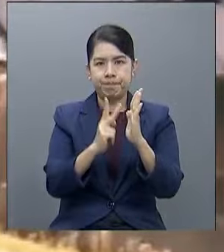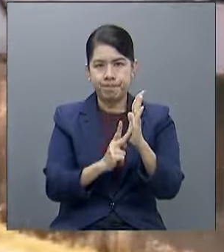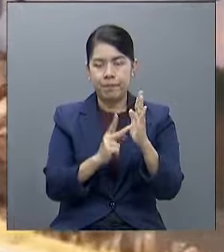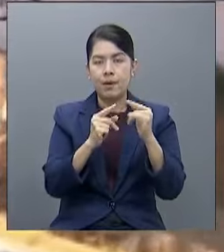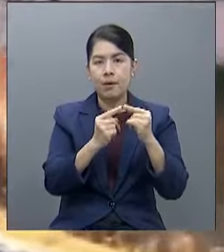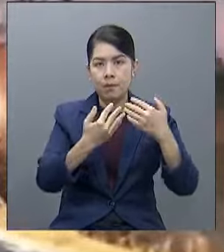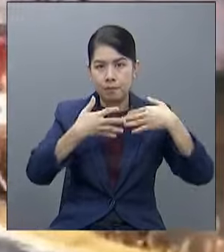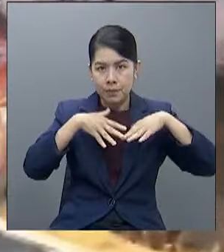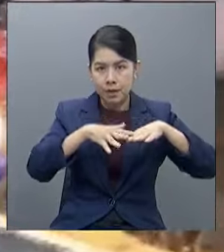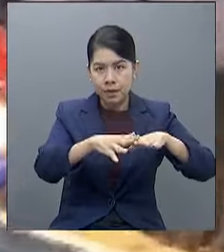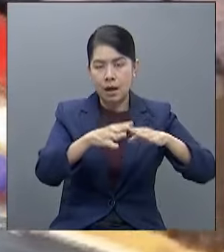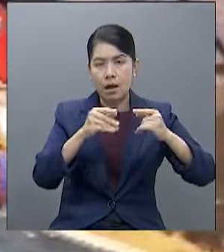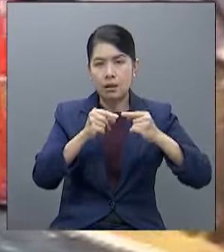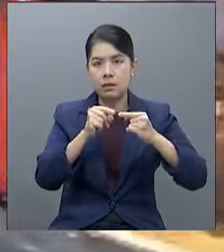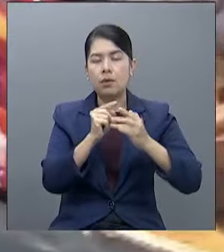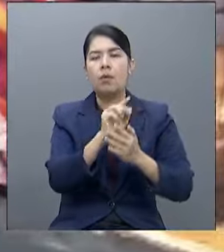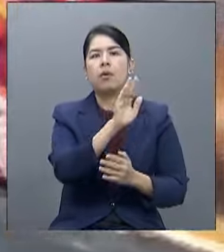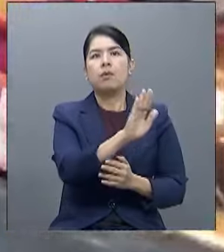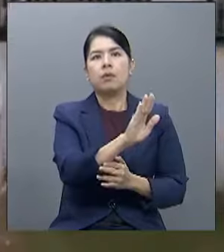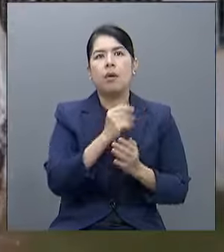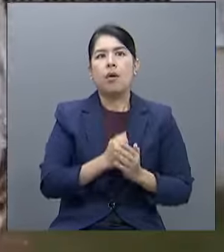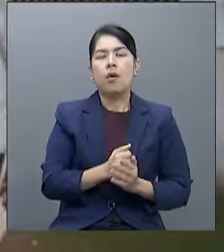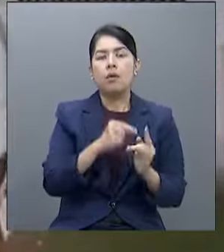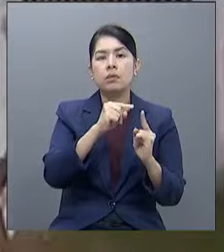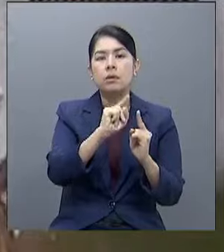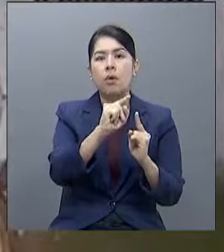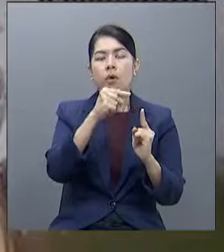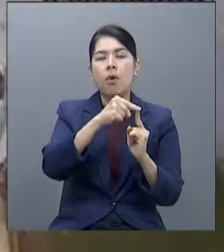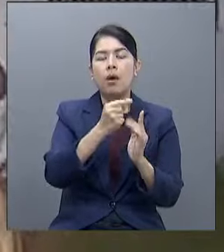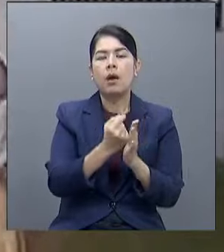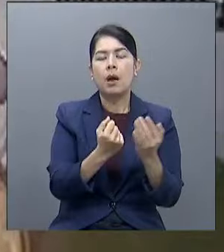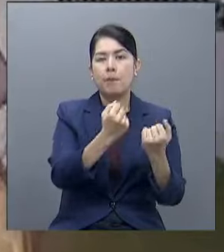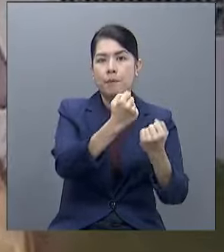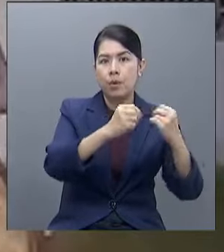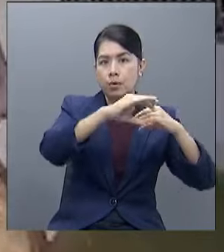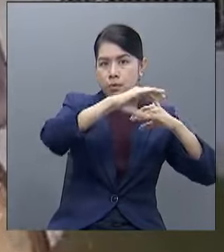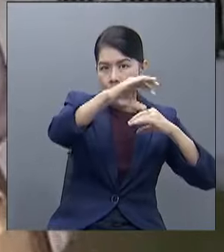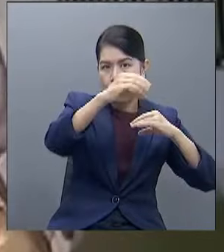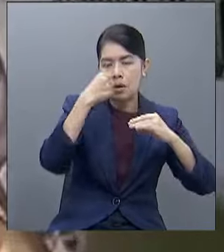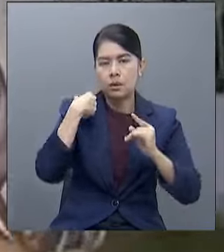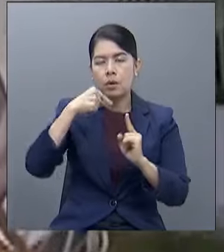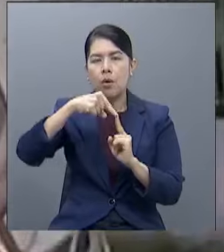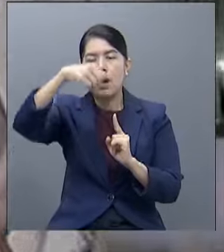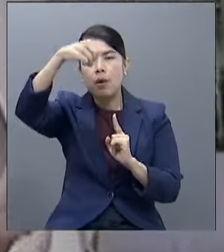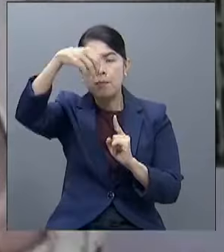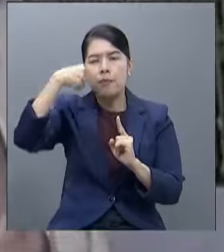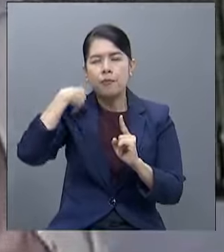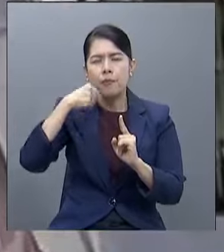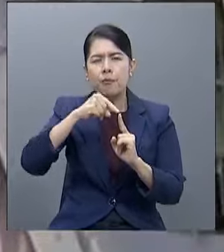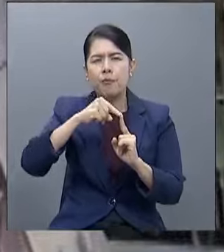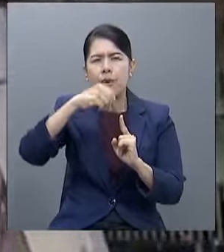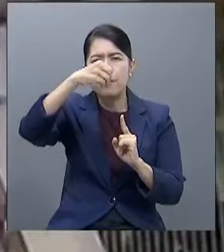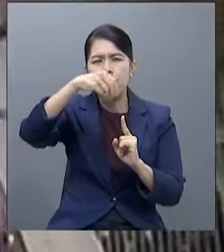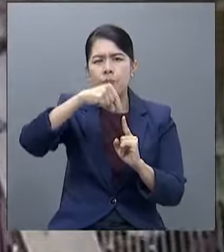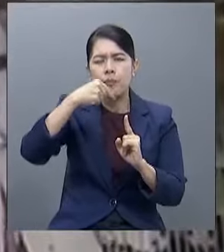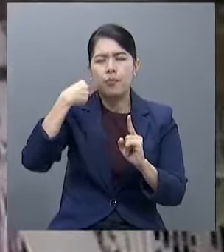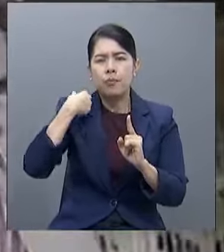ยังเจ้าของทรัพย์ที่เสียหายมีทั้งเจ้าของรถแล้วก็การไฟฟ้าให้เข้ามาประเมินความเสียหายที่เกิดขึ้นด้วยค่ะ